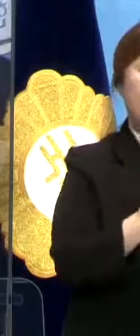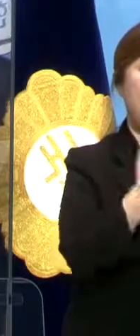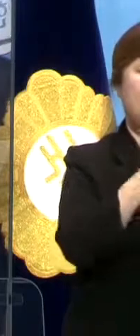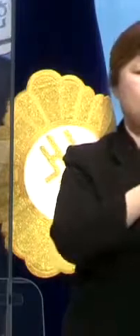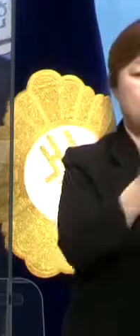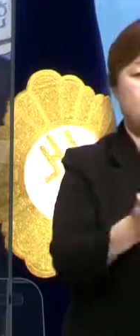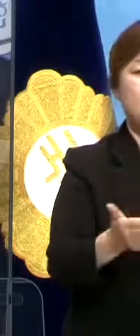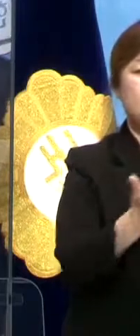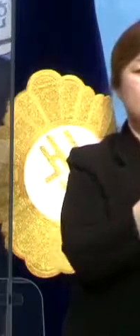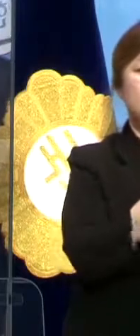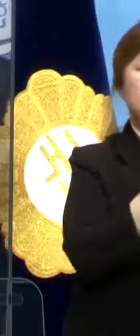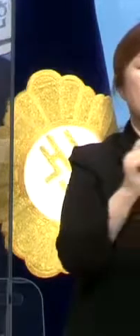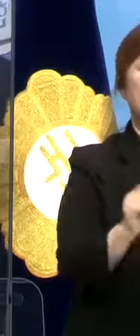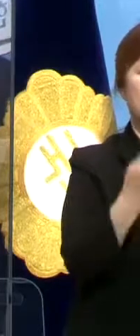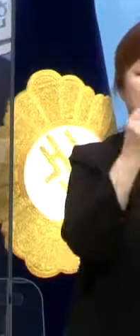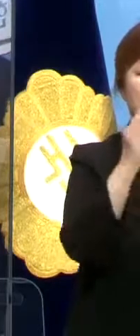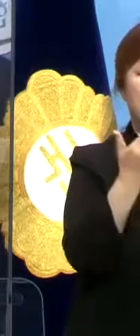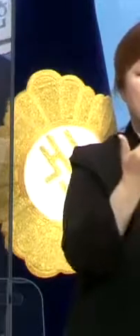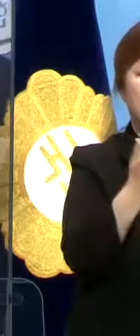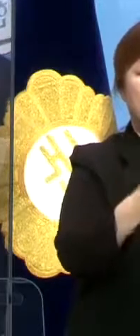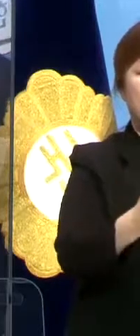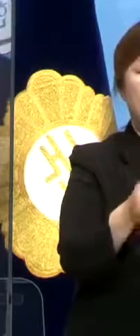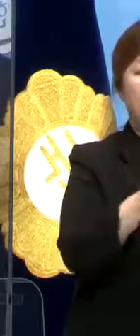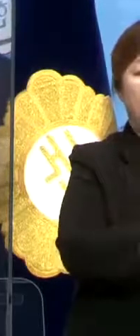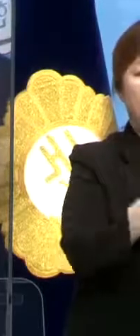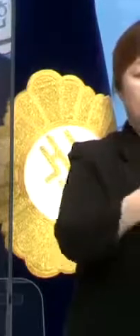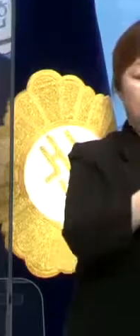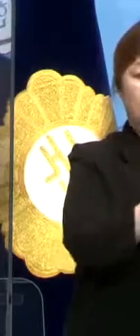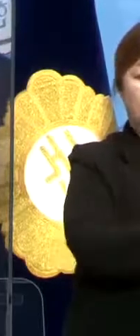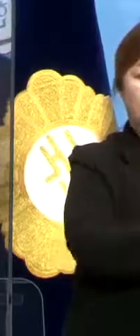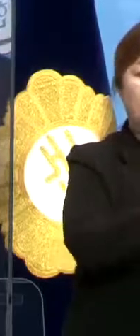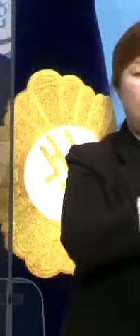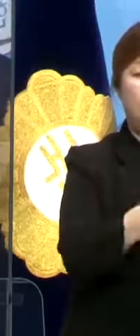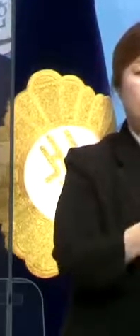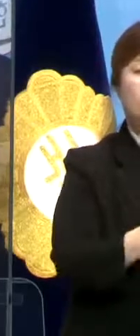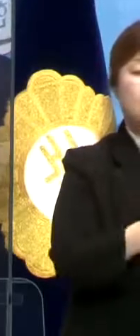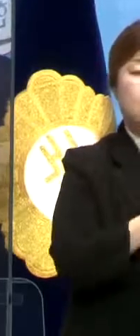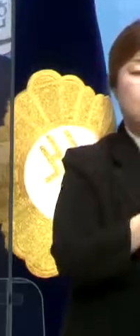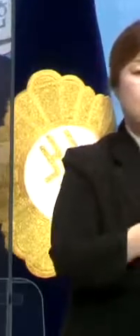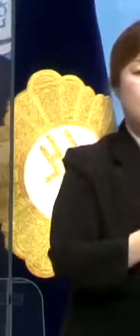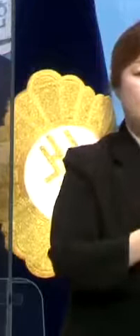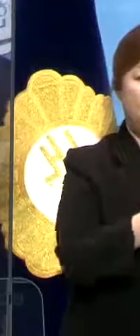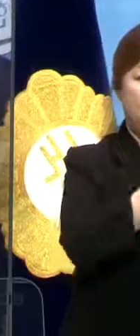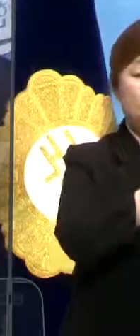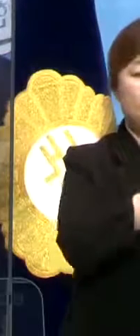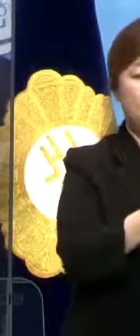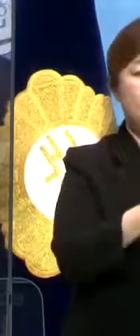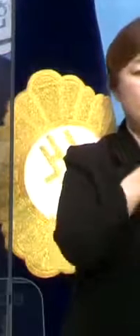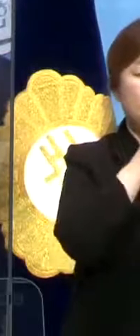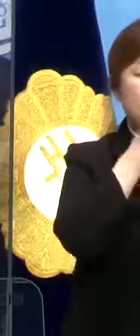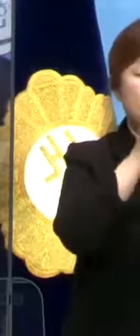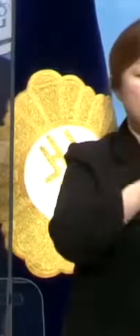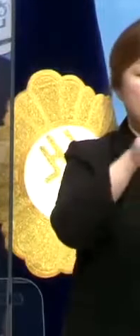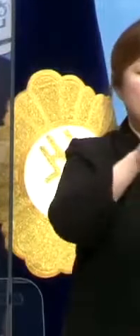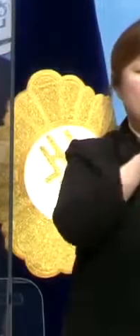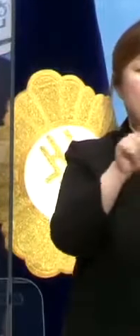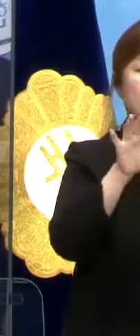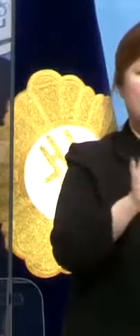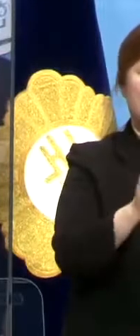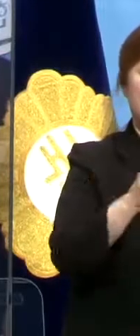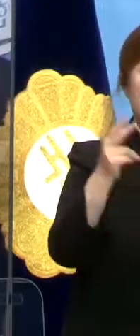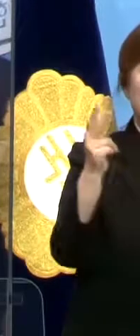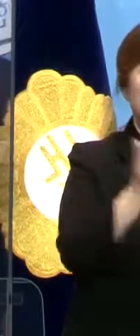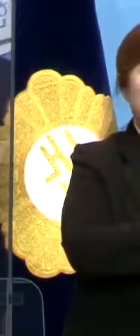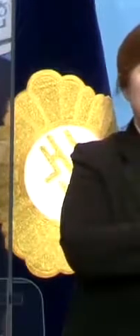됩니다 고용노동부의 가루 4 인정 기준을 보더라도 과로 사가 분명한 데 국방 측은 고인의 주당 평균 근무